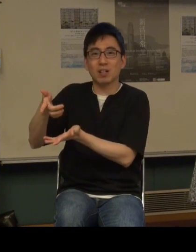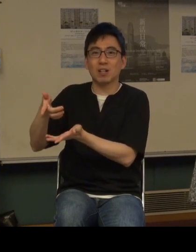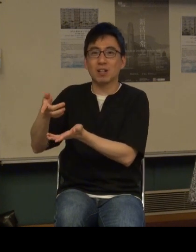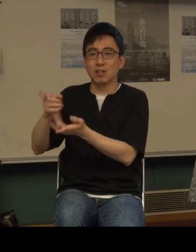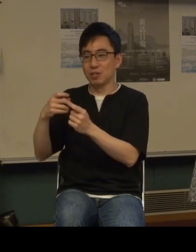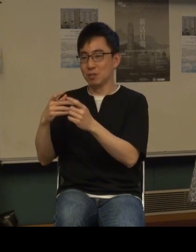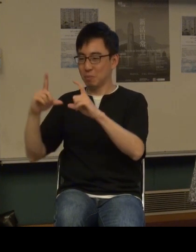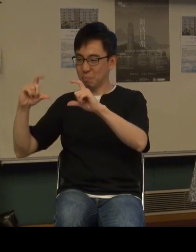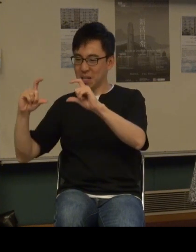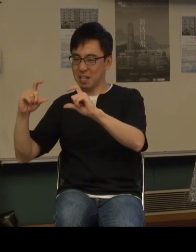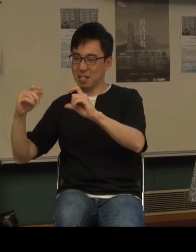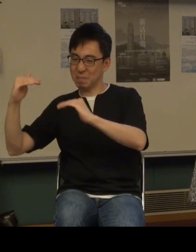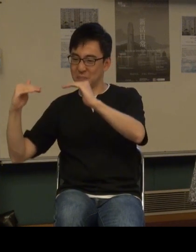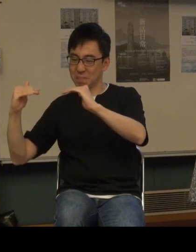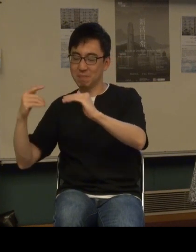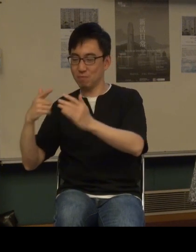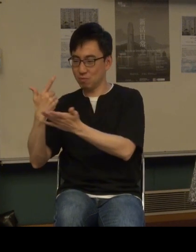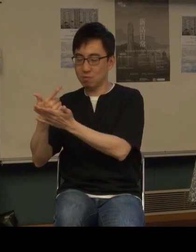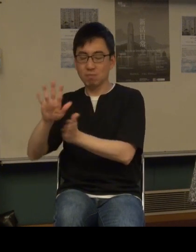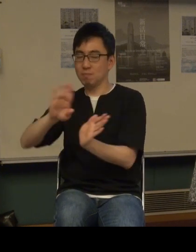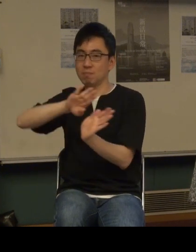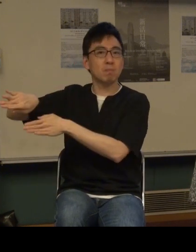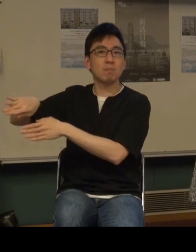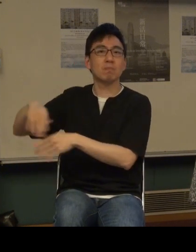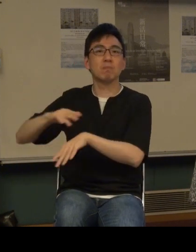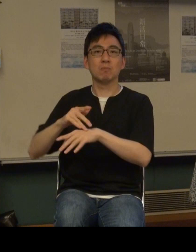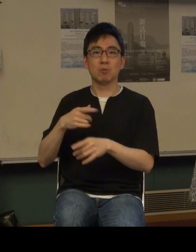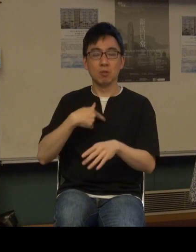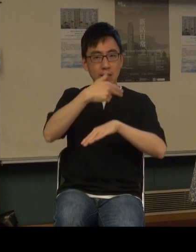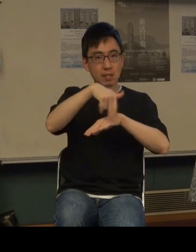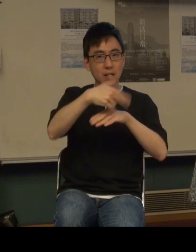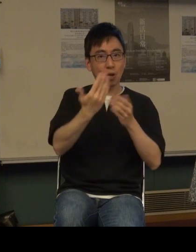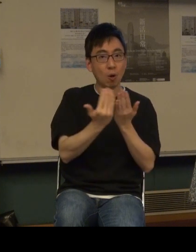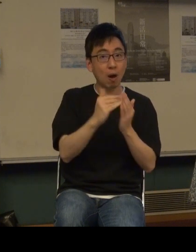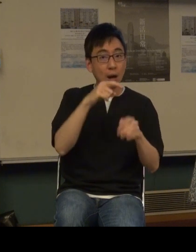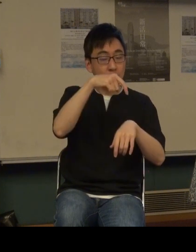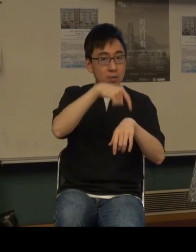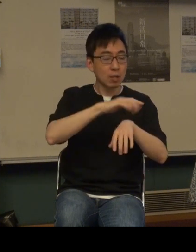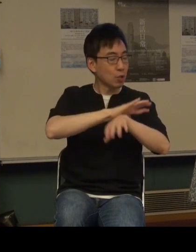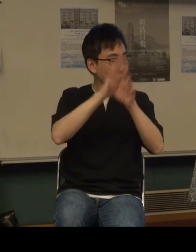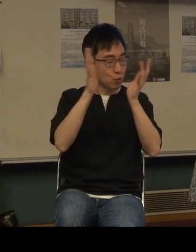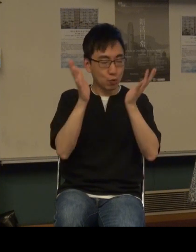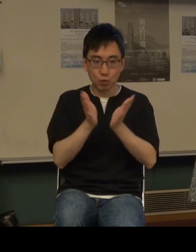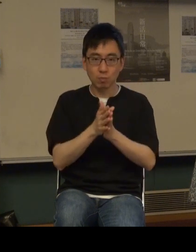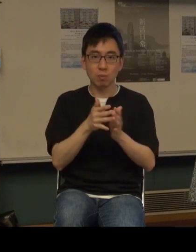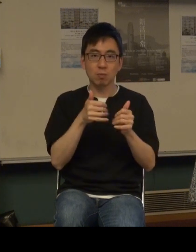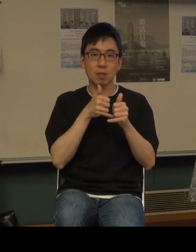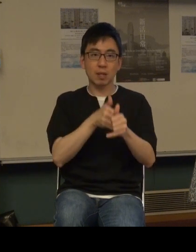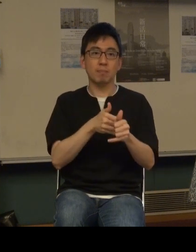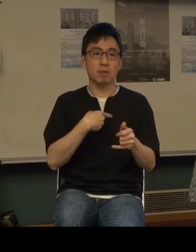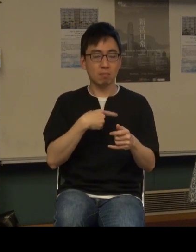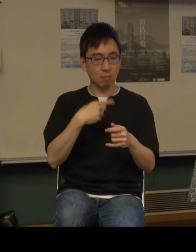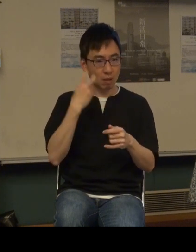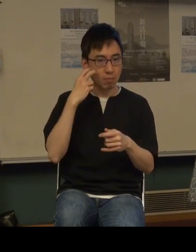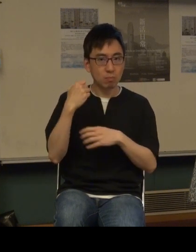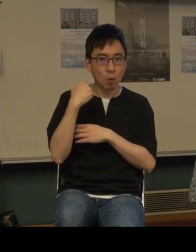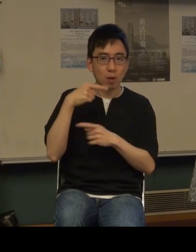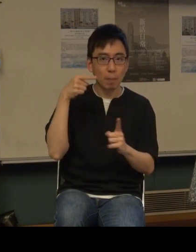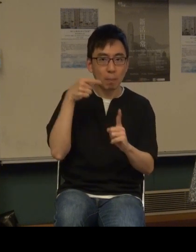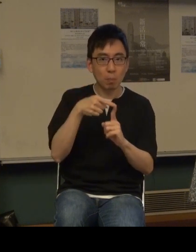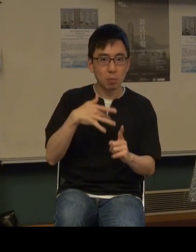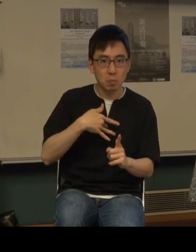都要跟比例嚇，呢啲咁嘅做法。佢設計呢個校舍嘅時候咧，佢完全係根據住個功能咧去規